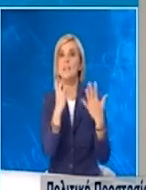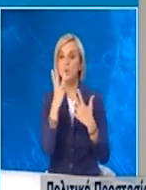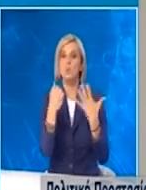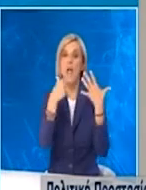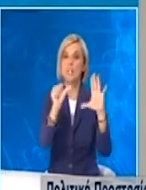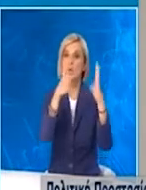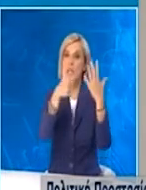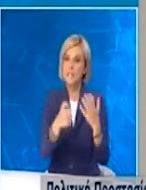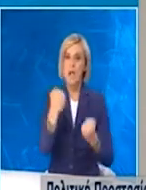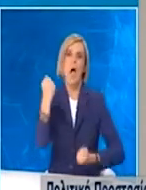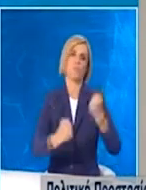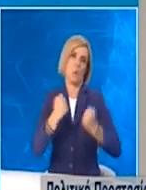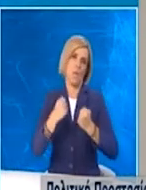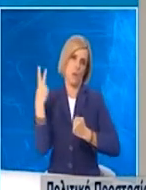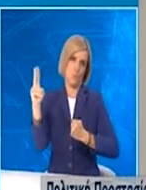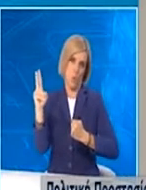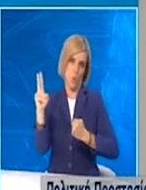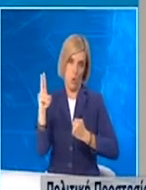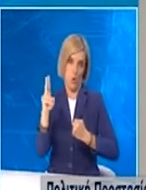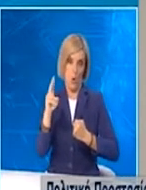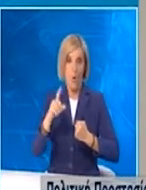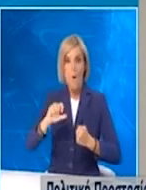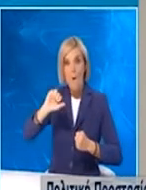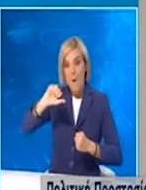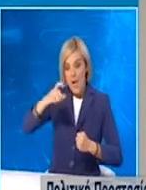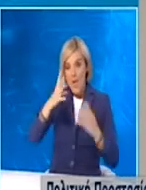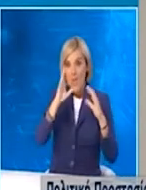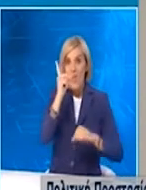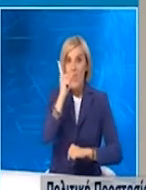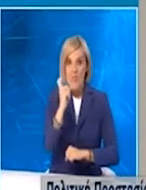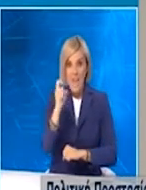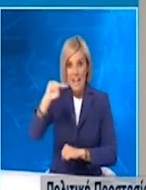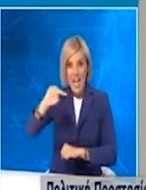248.660 οδικός. Αυτές τις 19 πρώτες ημέρες έχουν γίνει